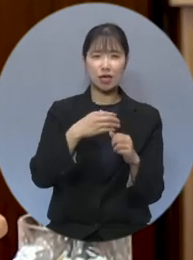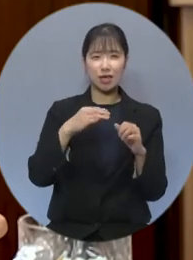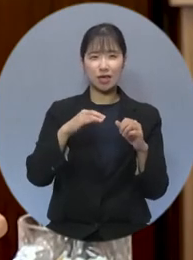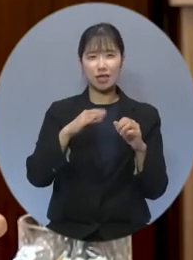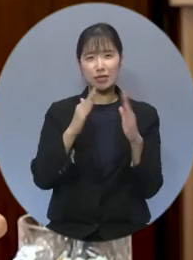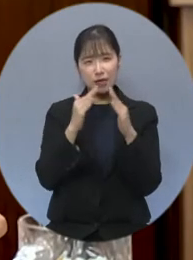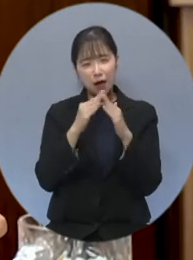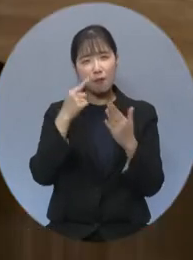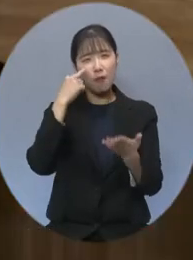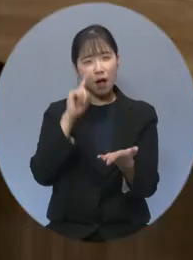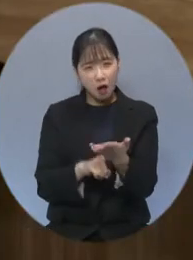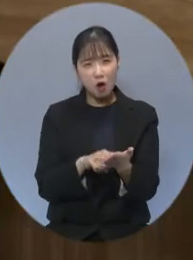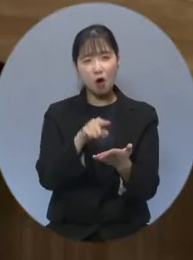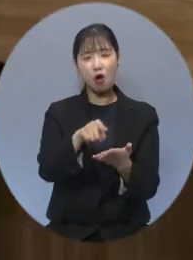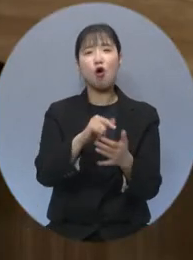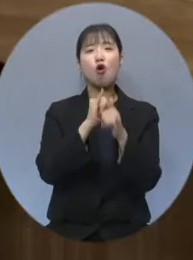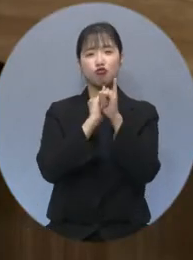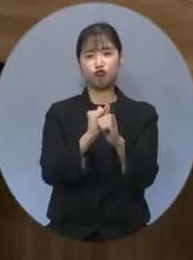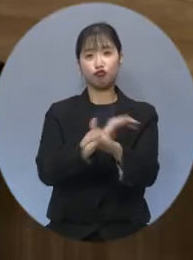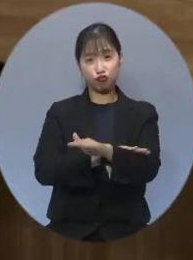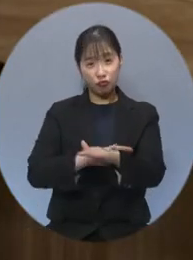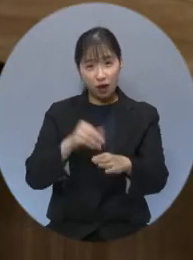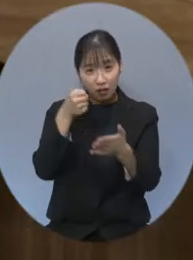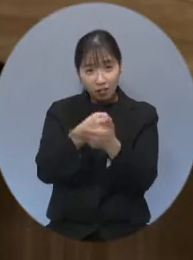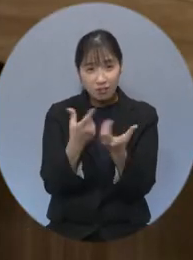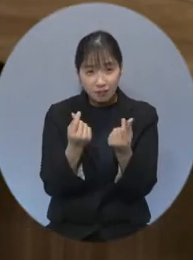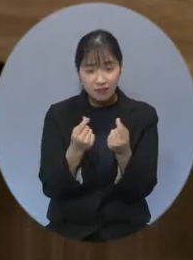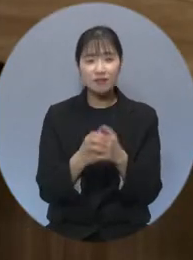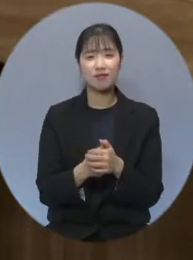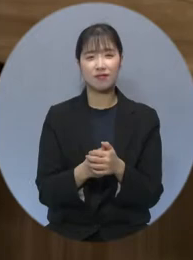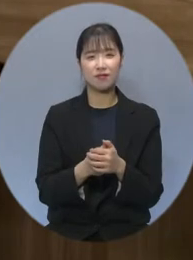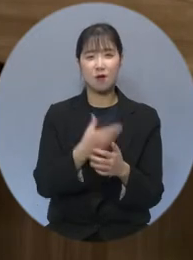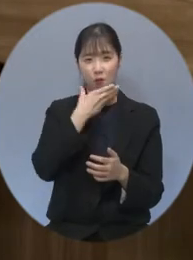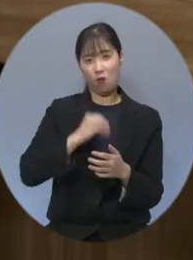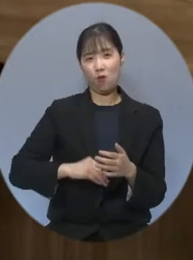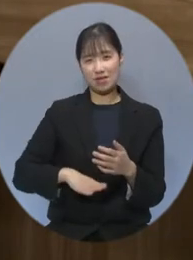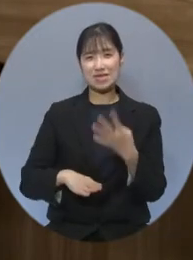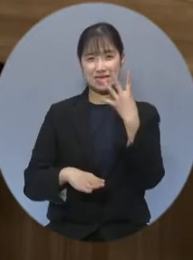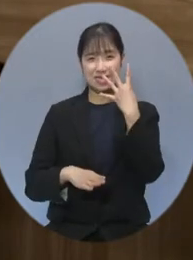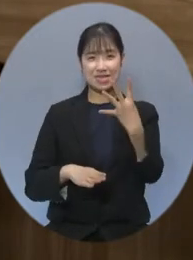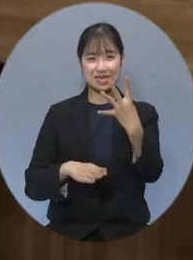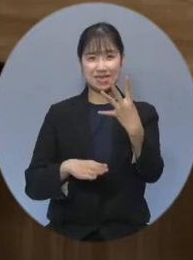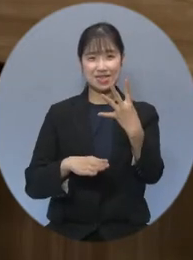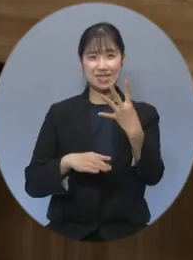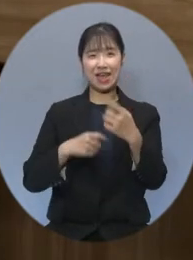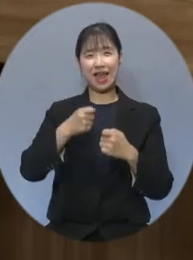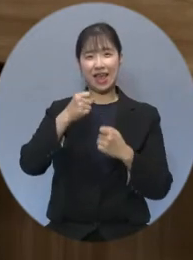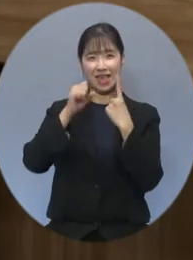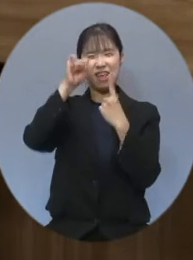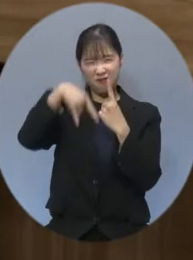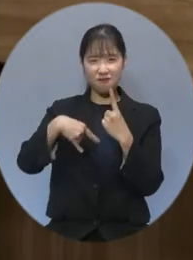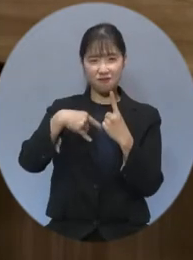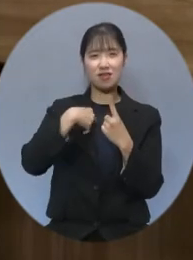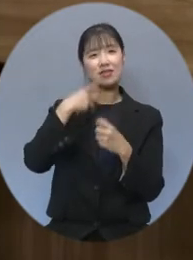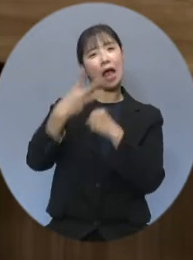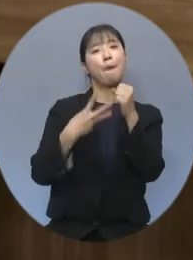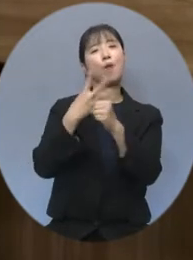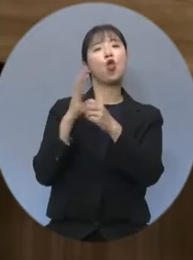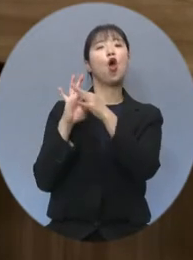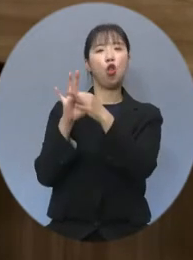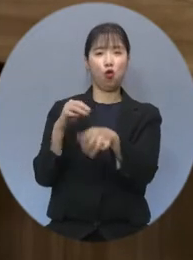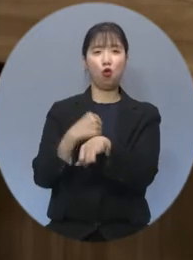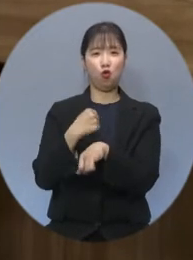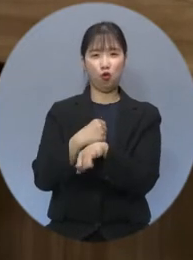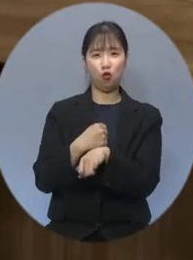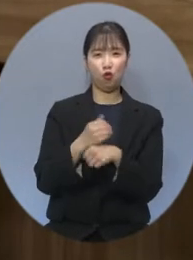예, 전라북도에서는 유일하시던데. 예, 복지 사관왕을 3년 동안 연속으로 수상한 데 나면 우리가 급속해요.